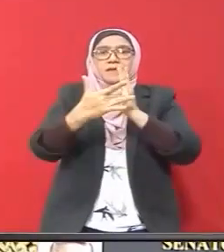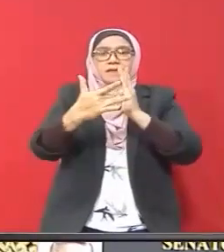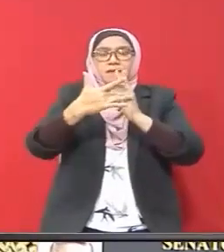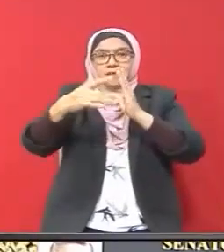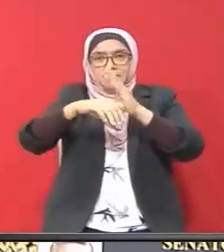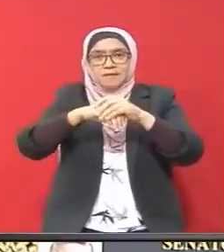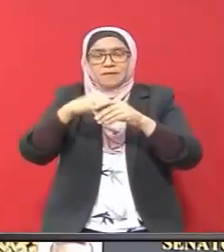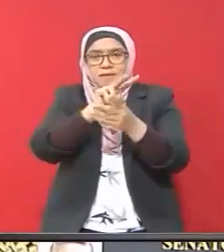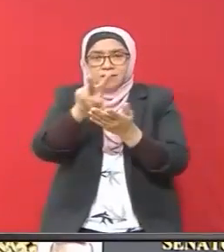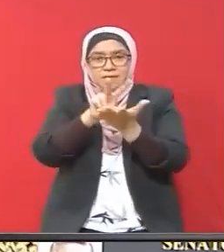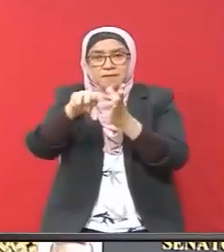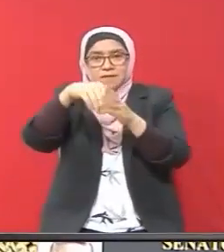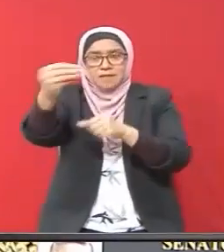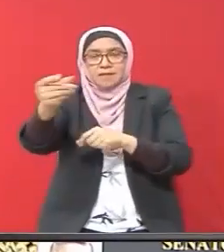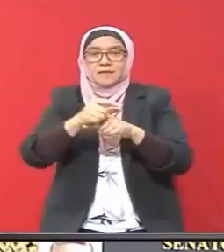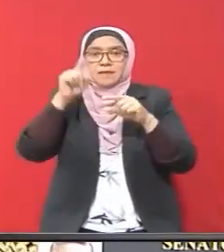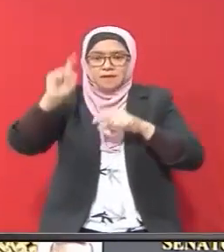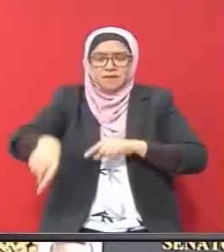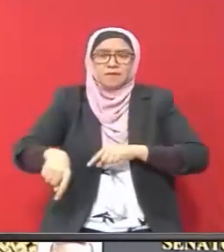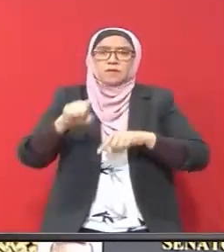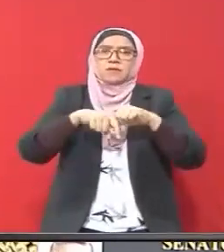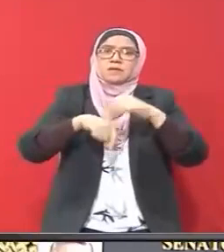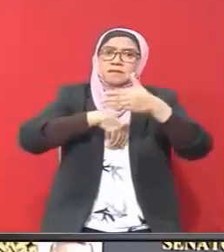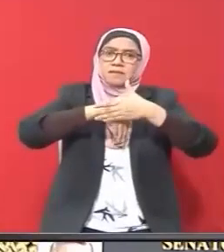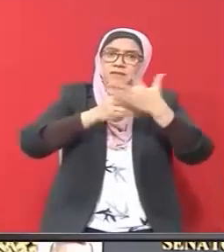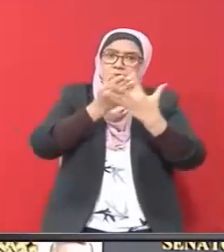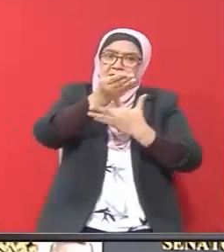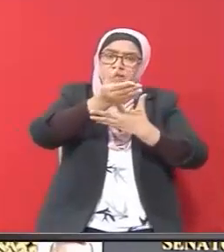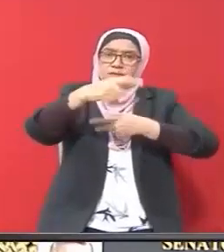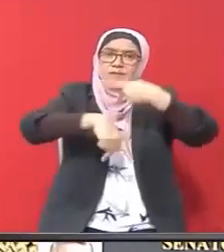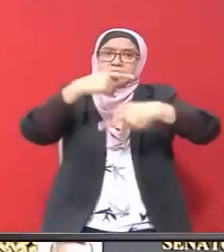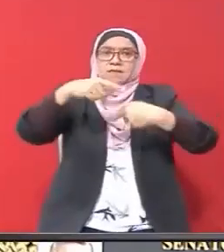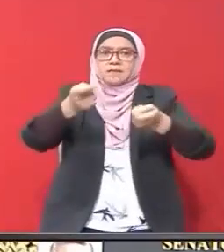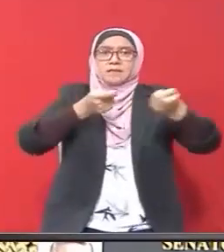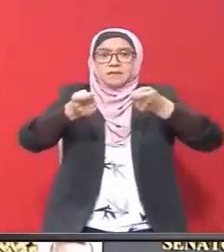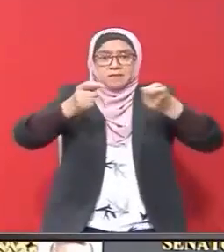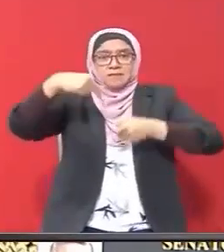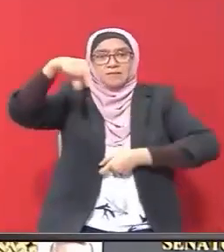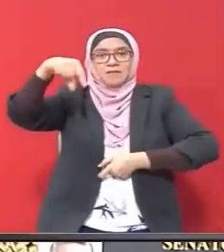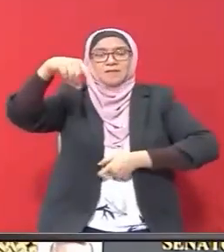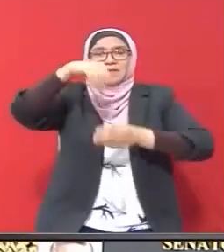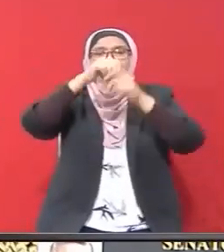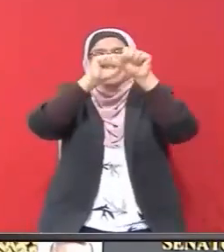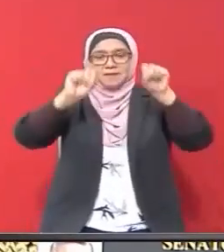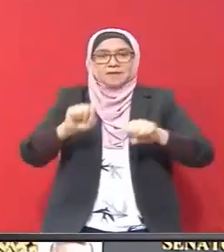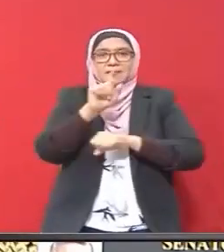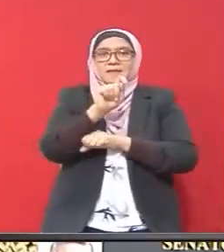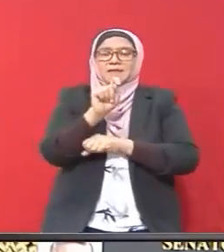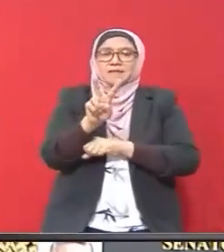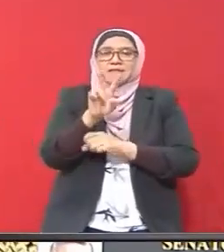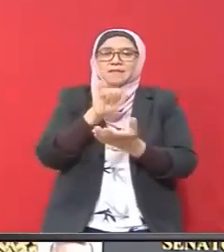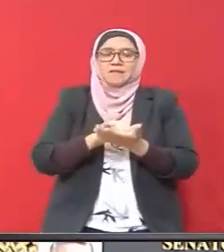perlu melalui satu lagi proses Kawali quality di stasiun TV berkenaan setelah Tiwi pendidikan